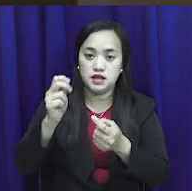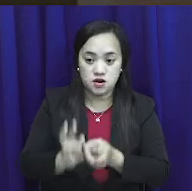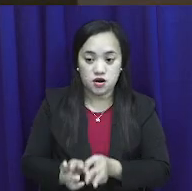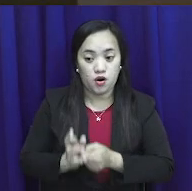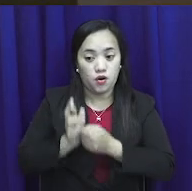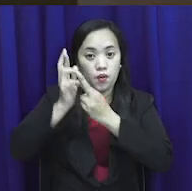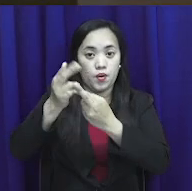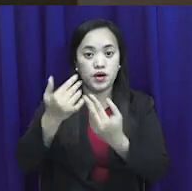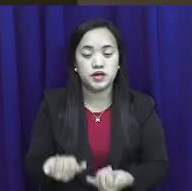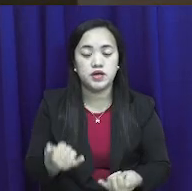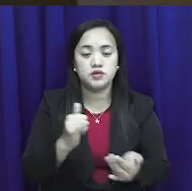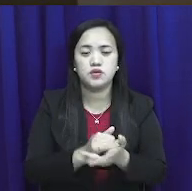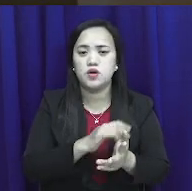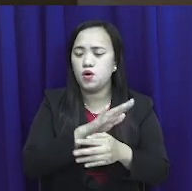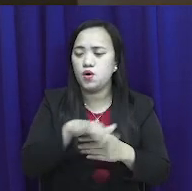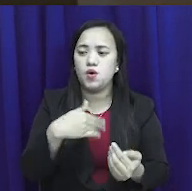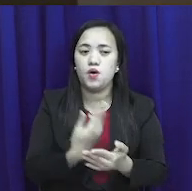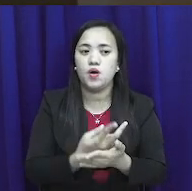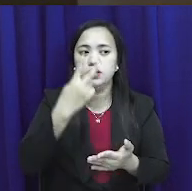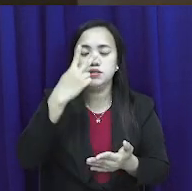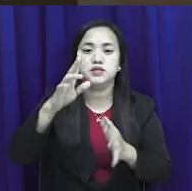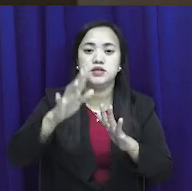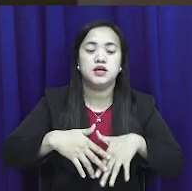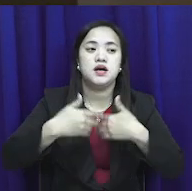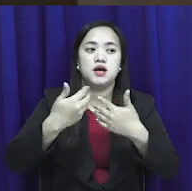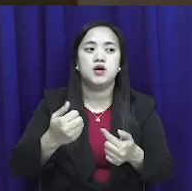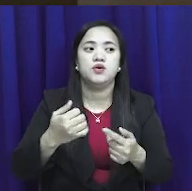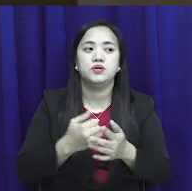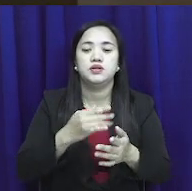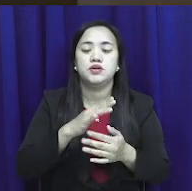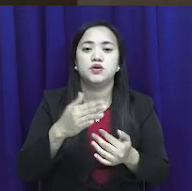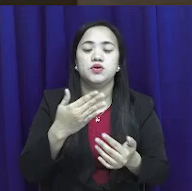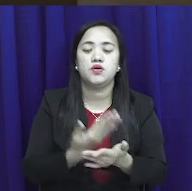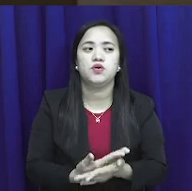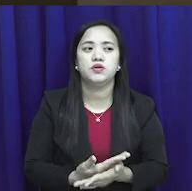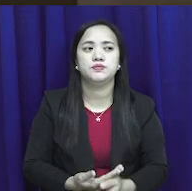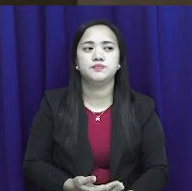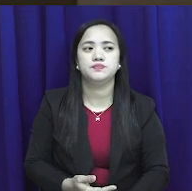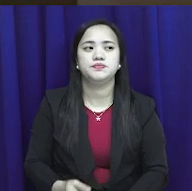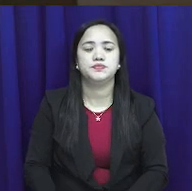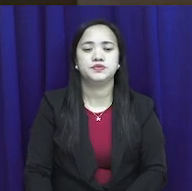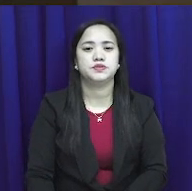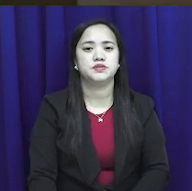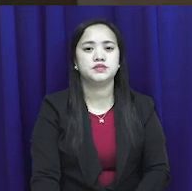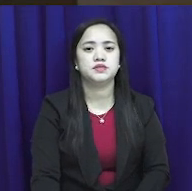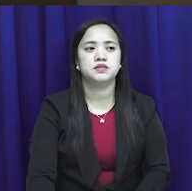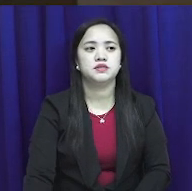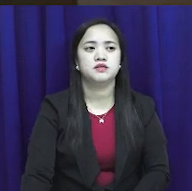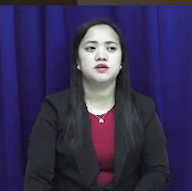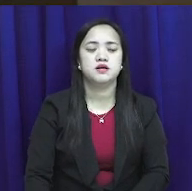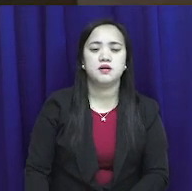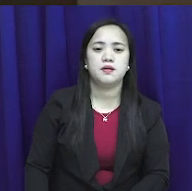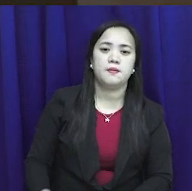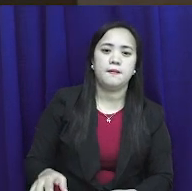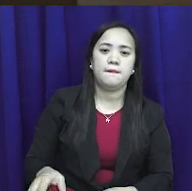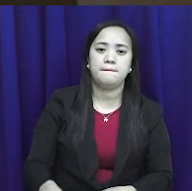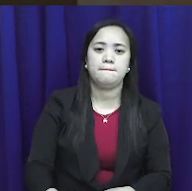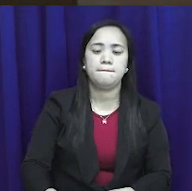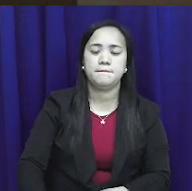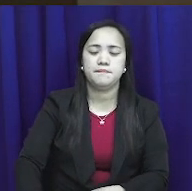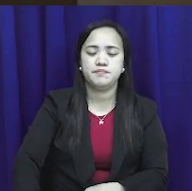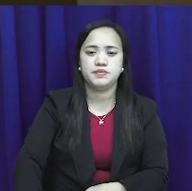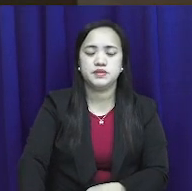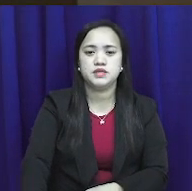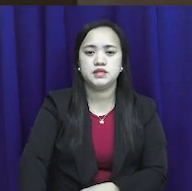ngayon nakikita ko na talagang kung paano rin nila Ah iniistima yung Ministry na kung anong meron sila